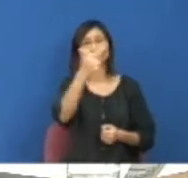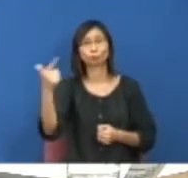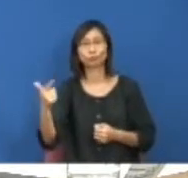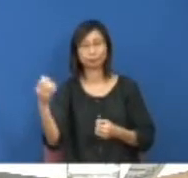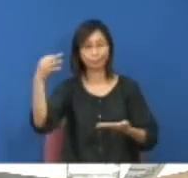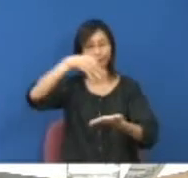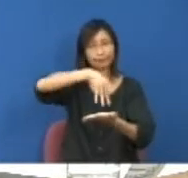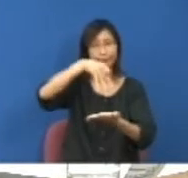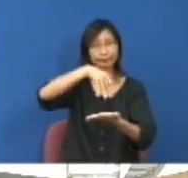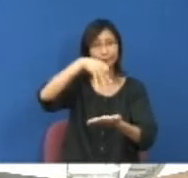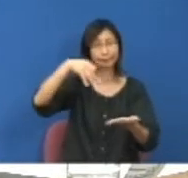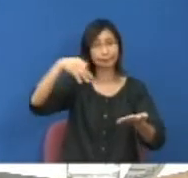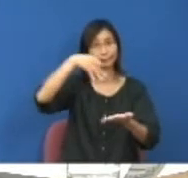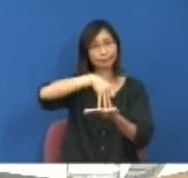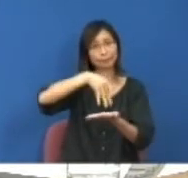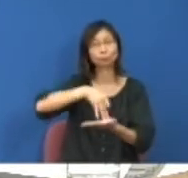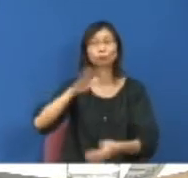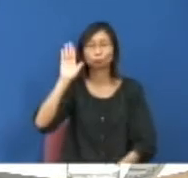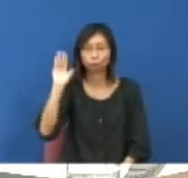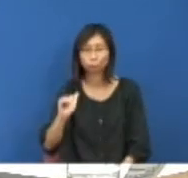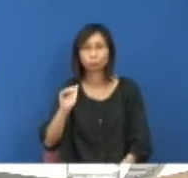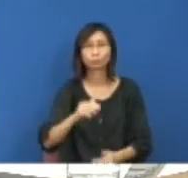與，即係呢一個